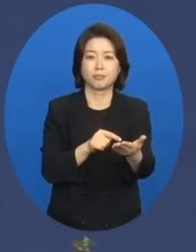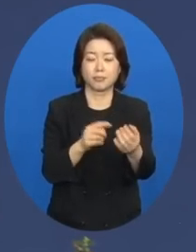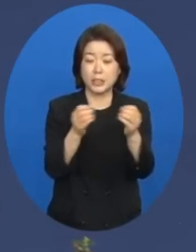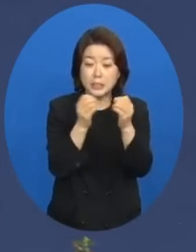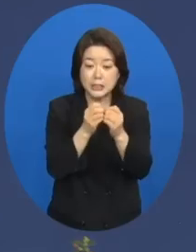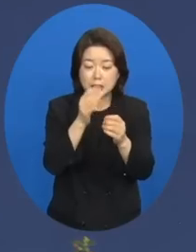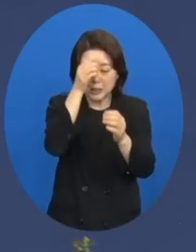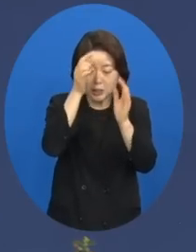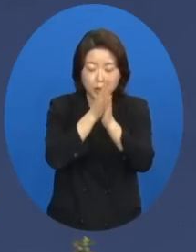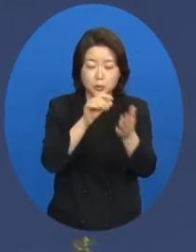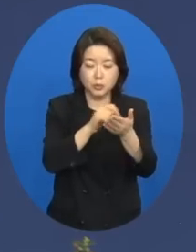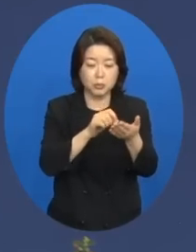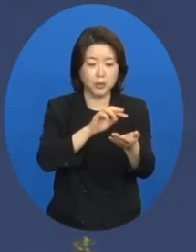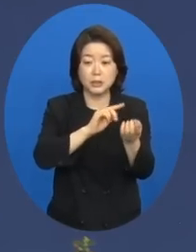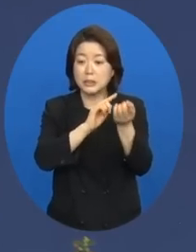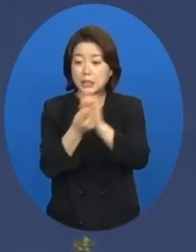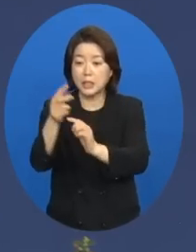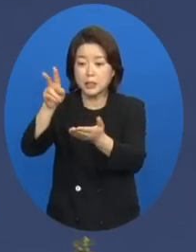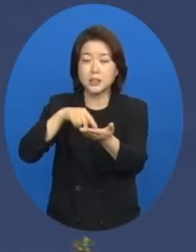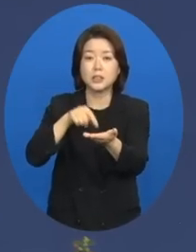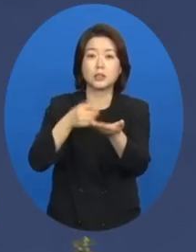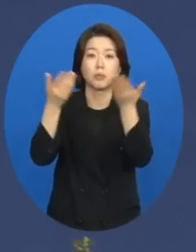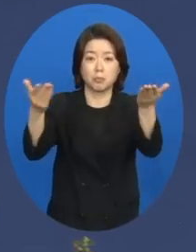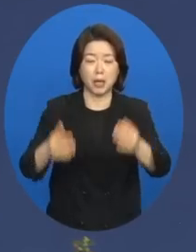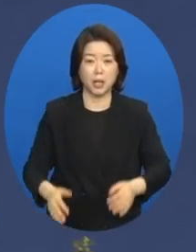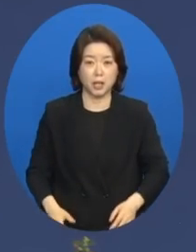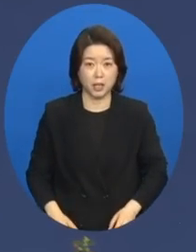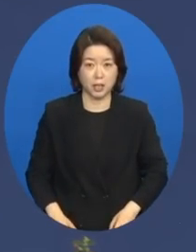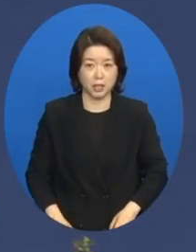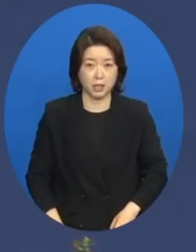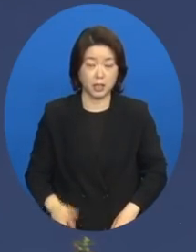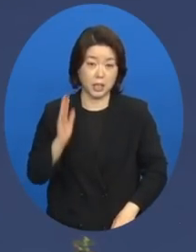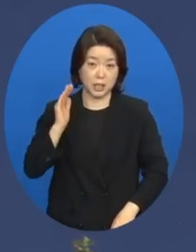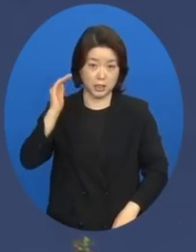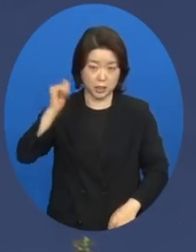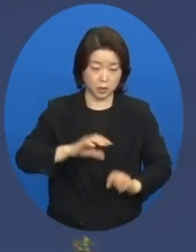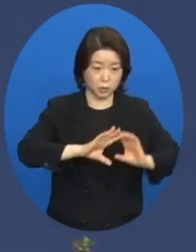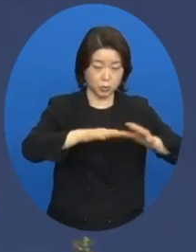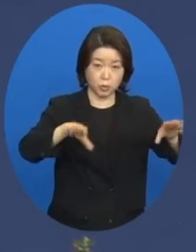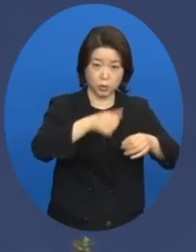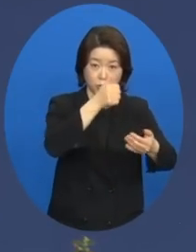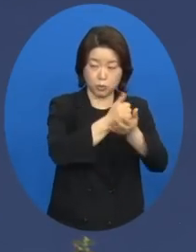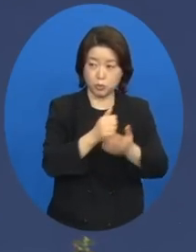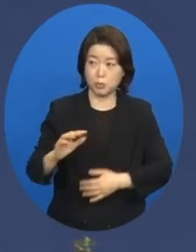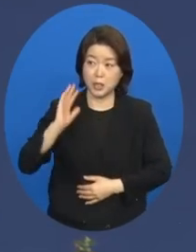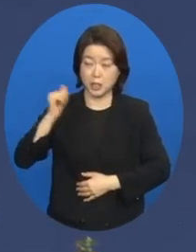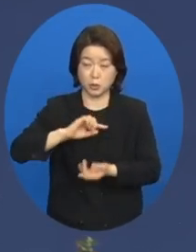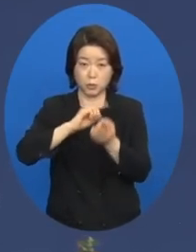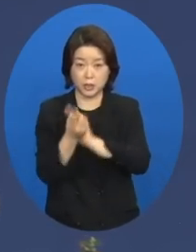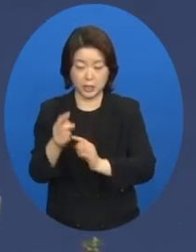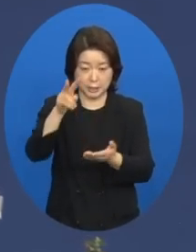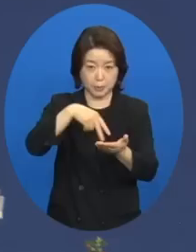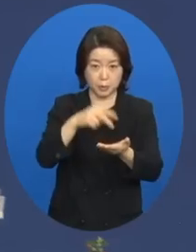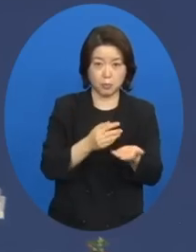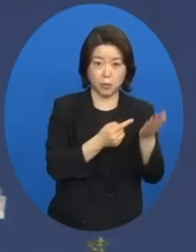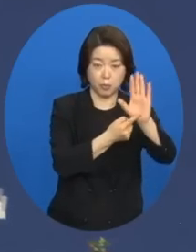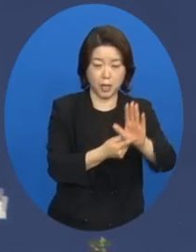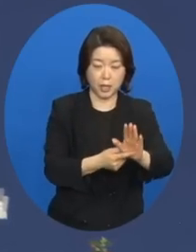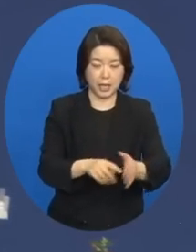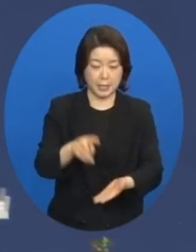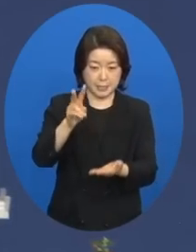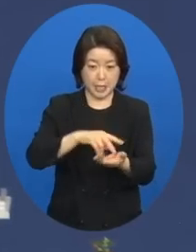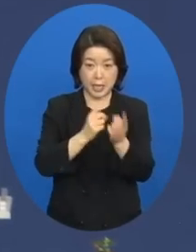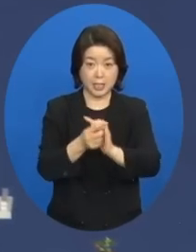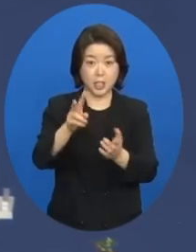기도문을 대독하느라고 보통 대통령이 국무총리가 대통령 그 담화문 발표하고 국무총리 대독